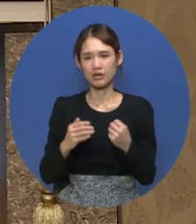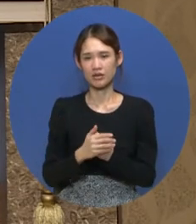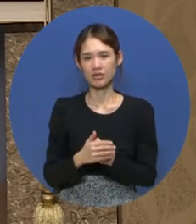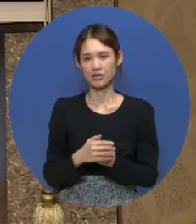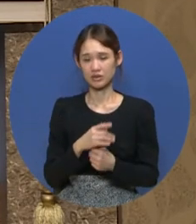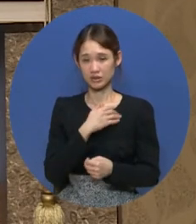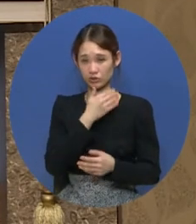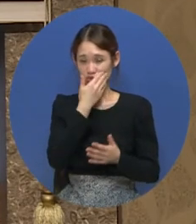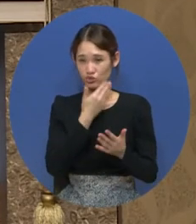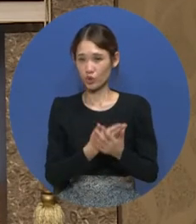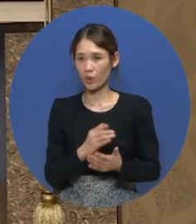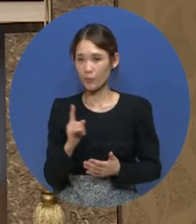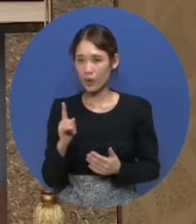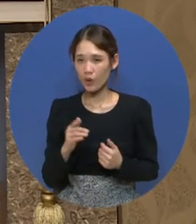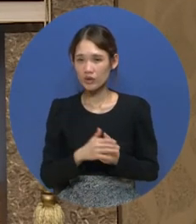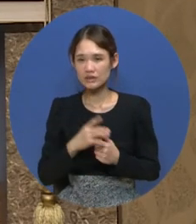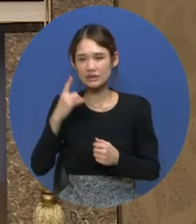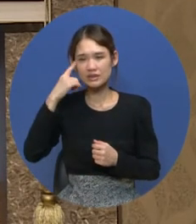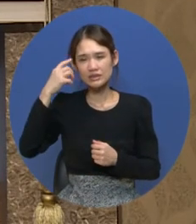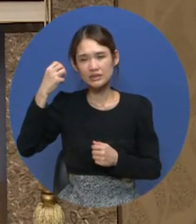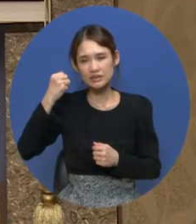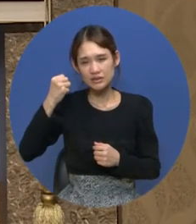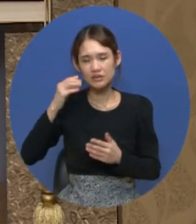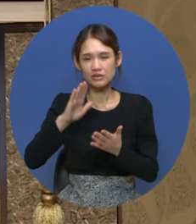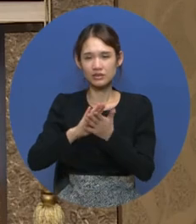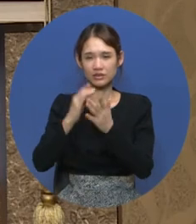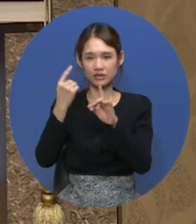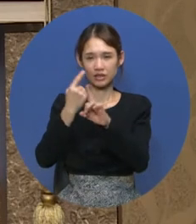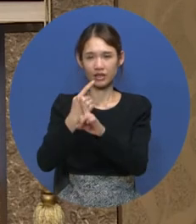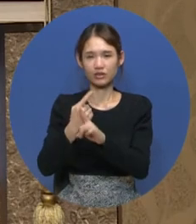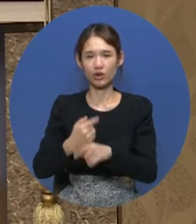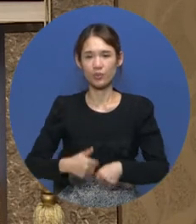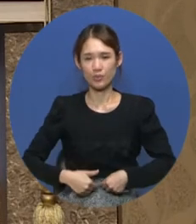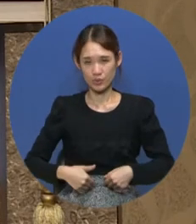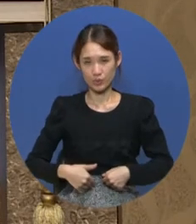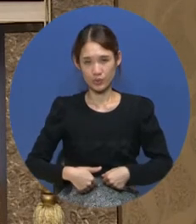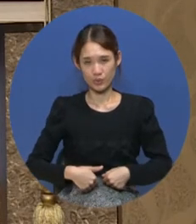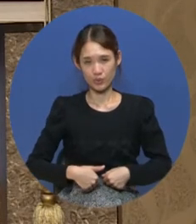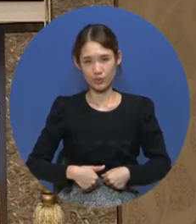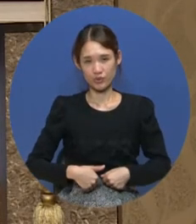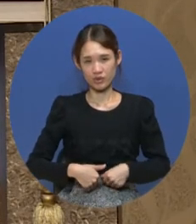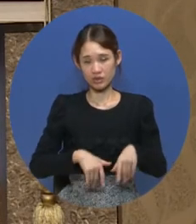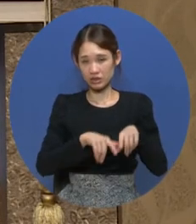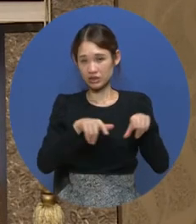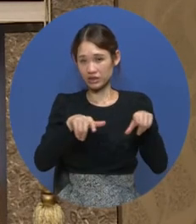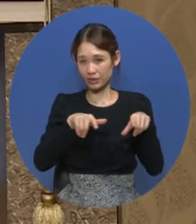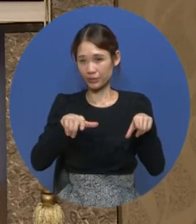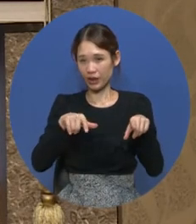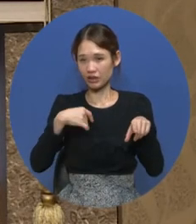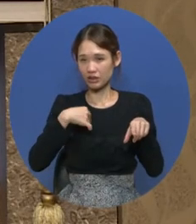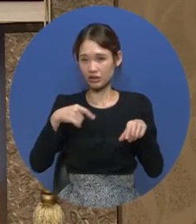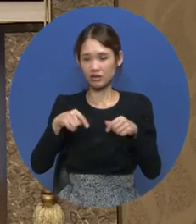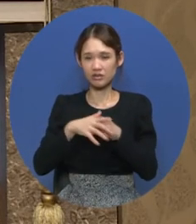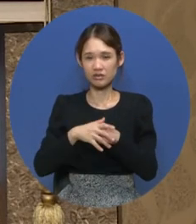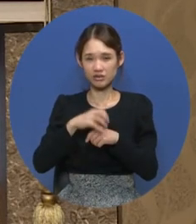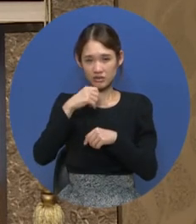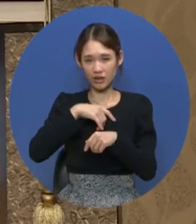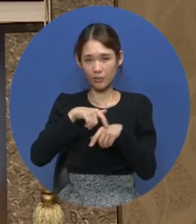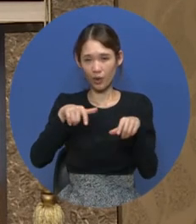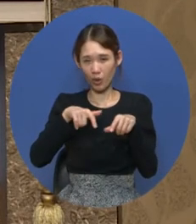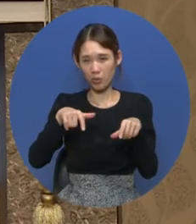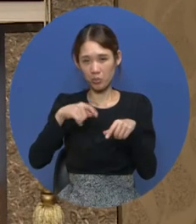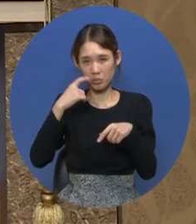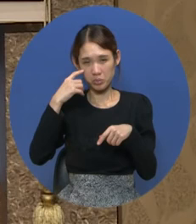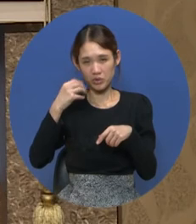제일 중요한 것 중에 4 인식 개선이 굉장히 중요하다고 생각을 합니다 아까 일반인도 이런 저희가 평범하게 보이니까